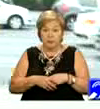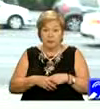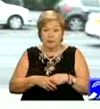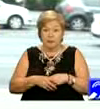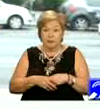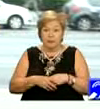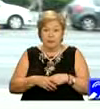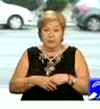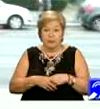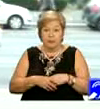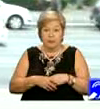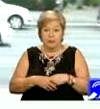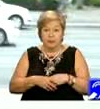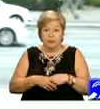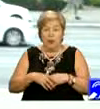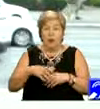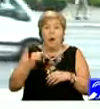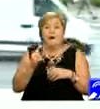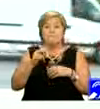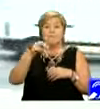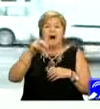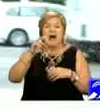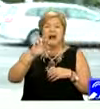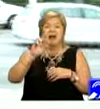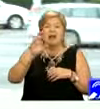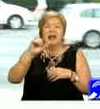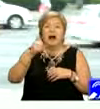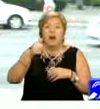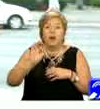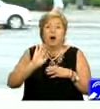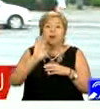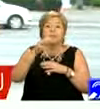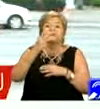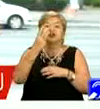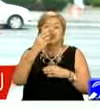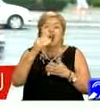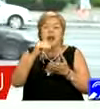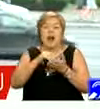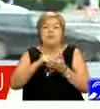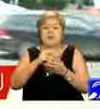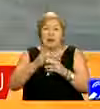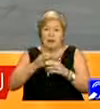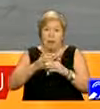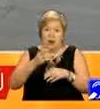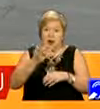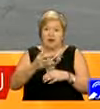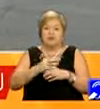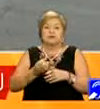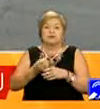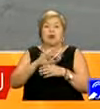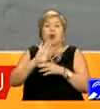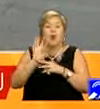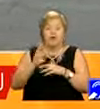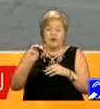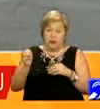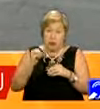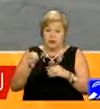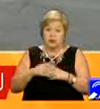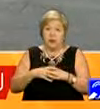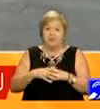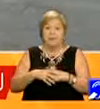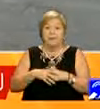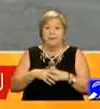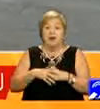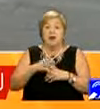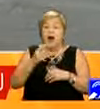Bun găsit tuturor! Comuna Mărgău a depășit deja 3 cazuri de îmbolnăviri cu noul coronavirus la 1000 de locuitori,